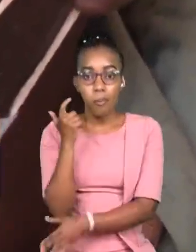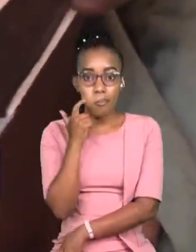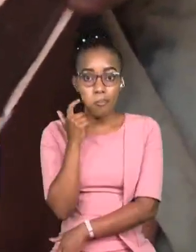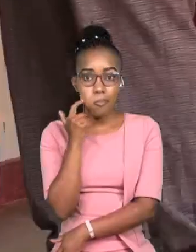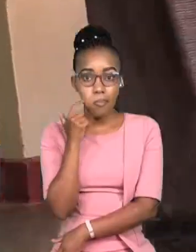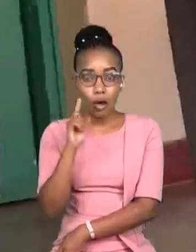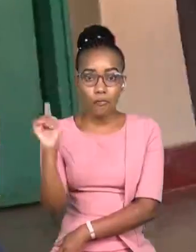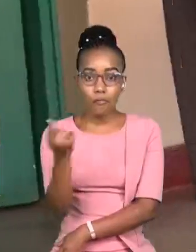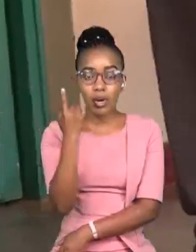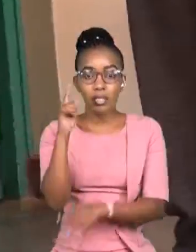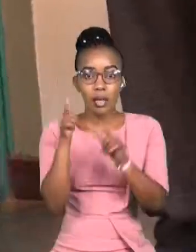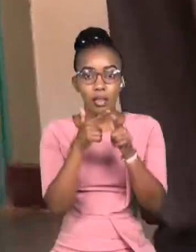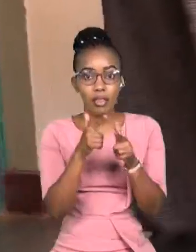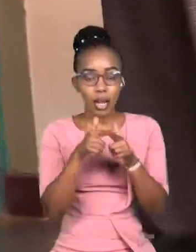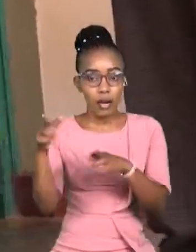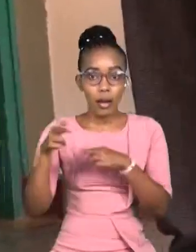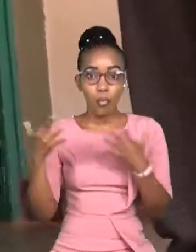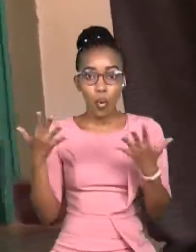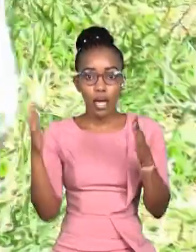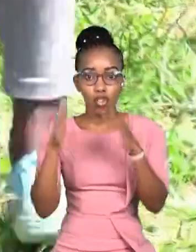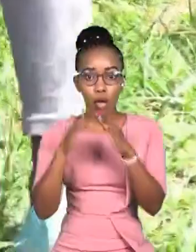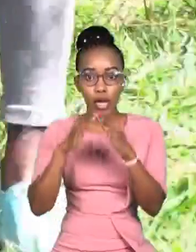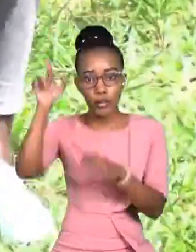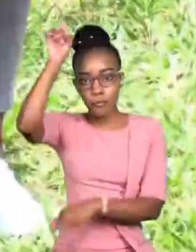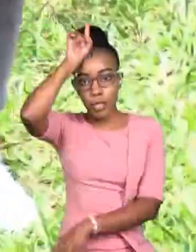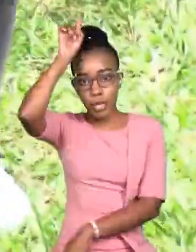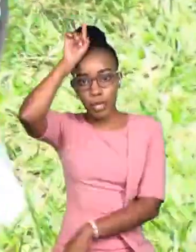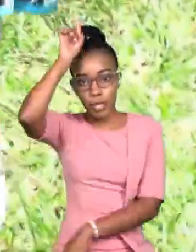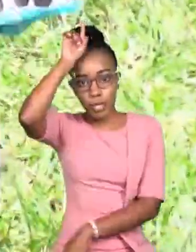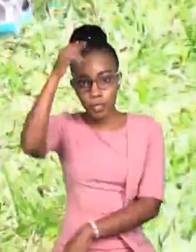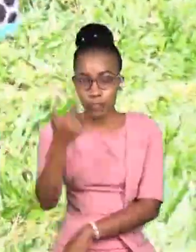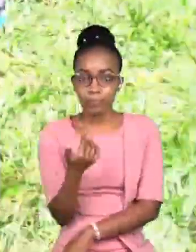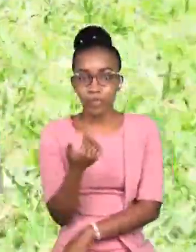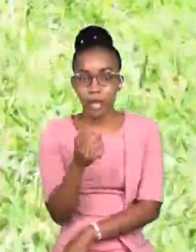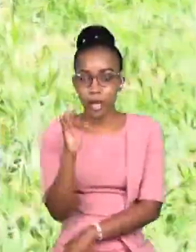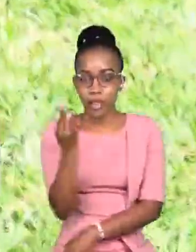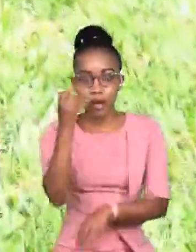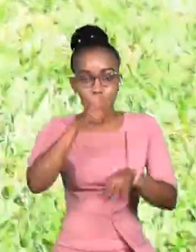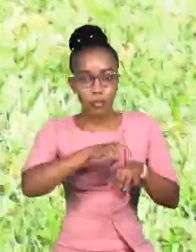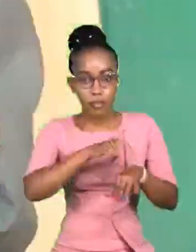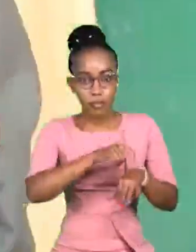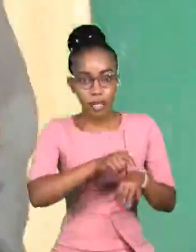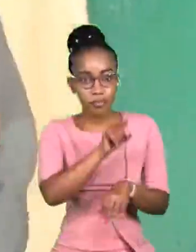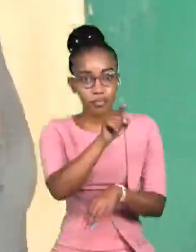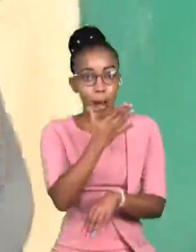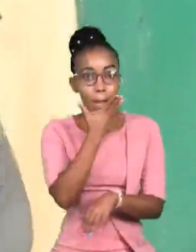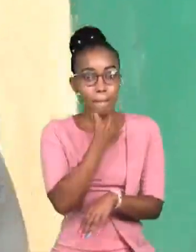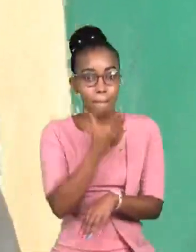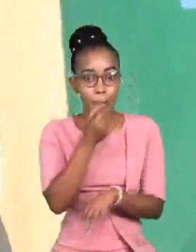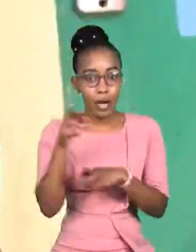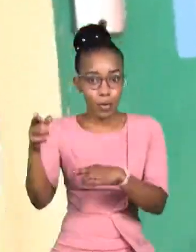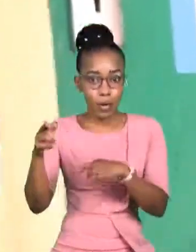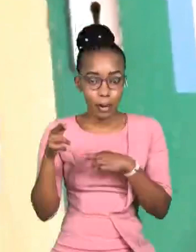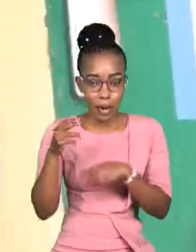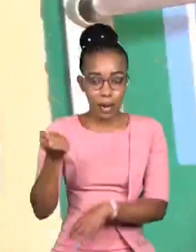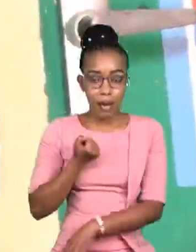ndani ya choo moja isiyotumika kijiji hicho. Inadaiwa kuwa ilikuwa mara ya tatu mshukiwa kuendeleza kitendo hicho kwa watoto